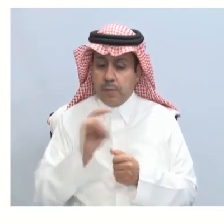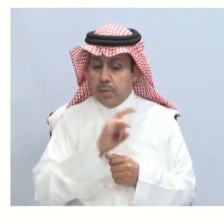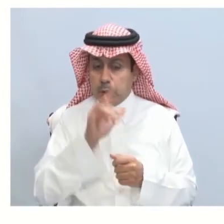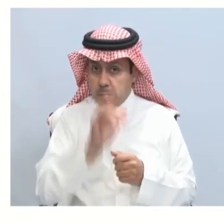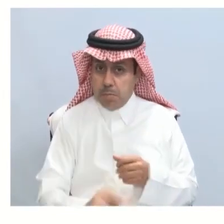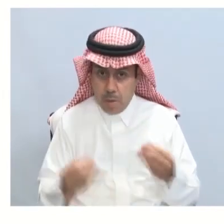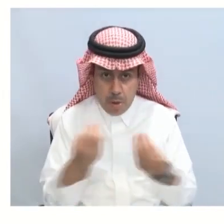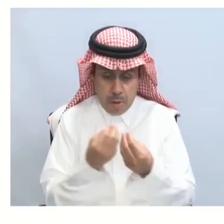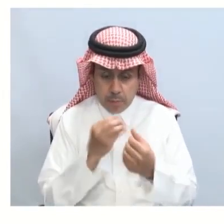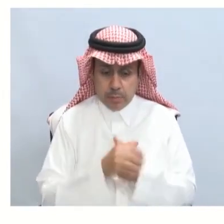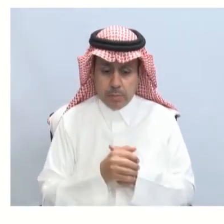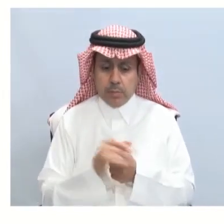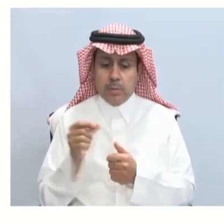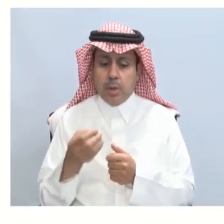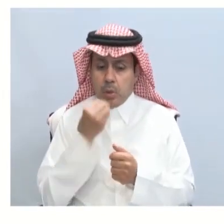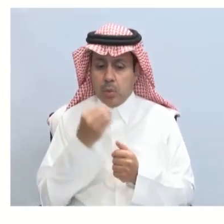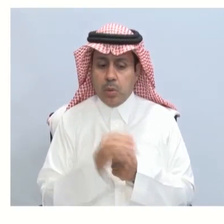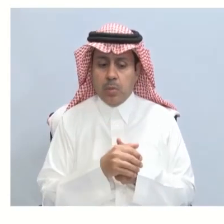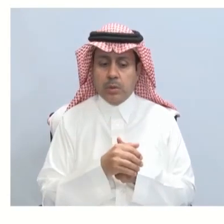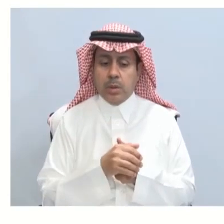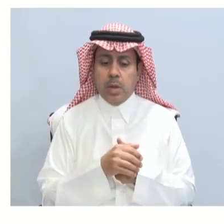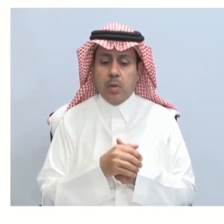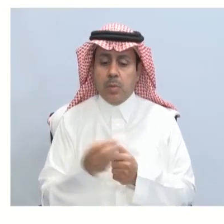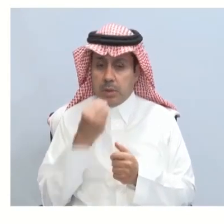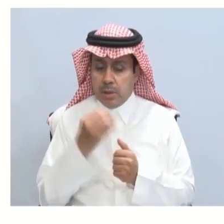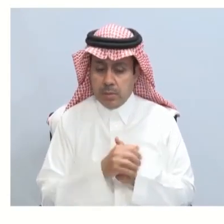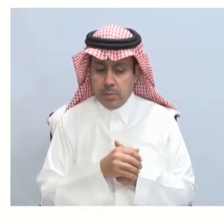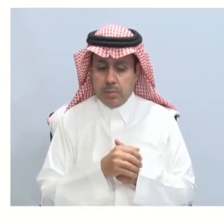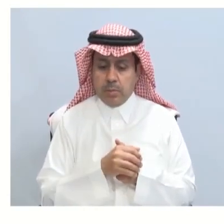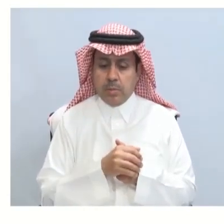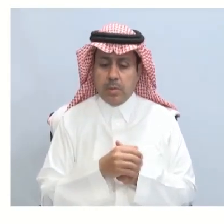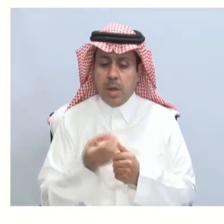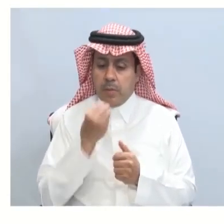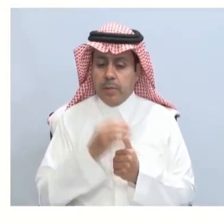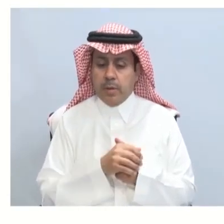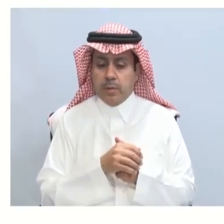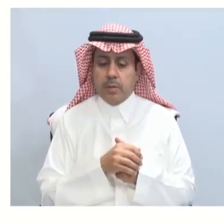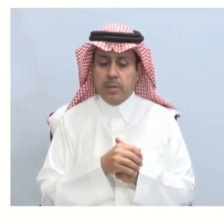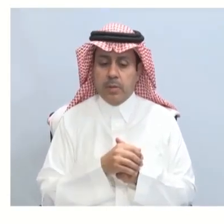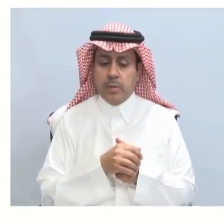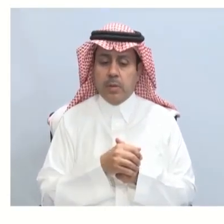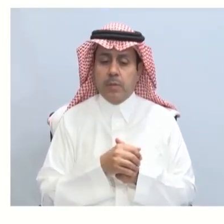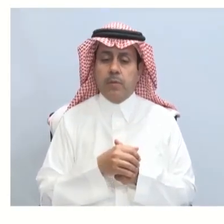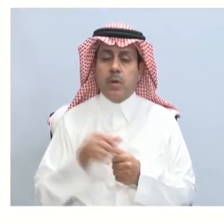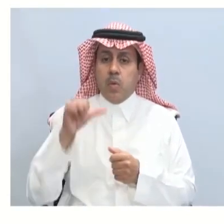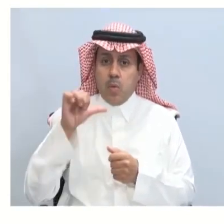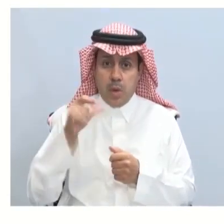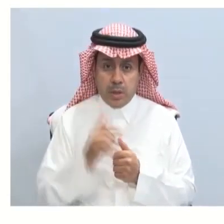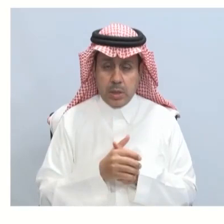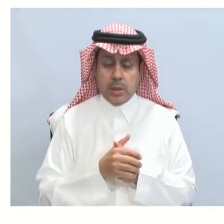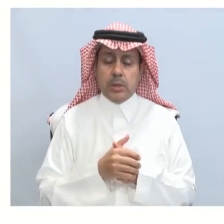يجلسه معه فلينا وه لقمه او لقمتين او اكله او اكلتين فانه